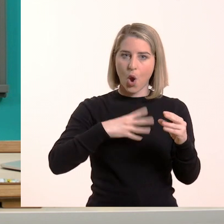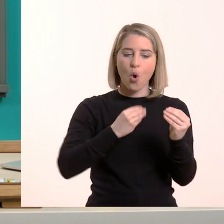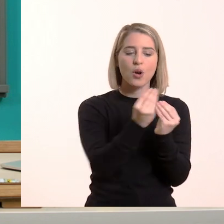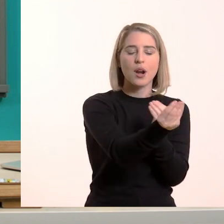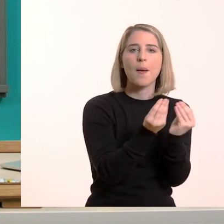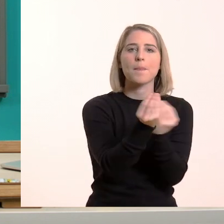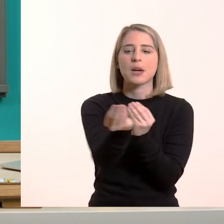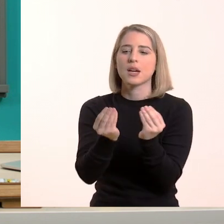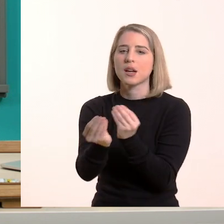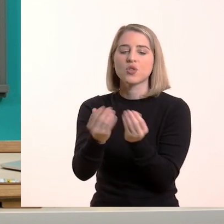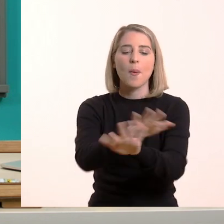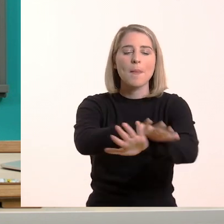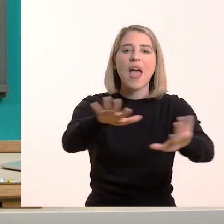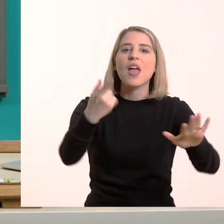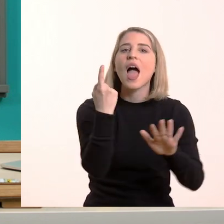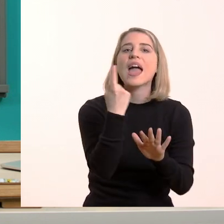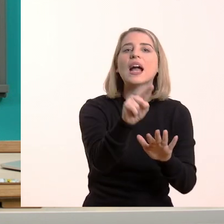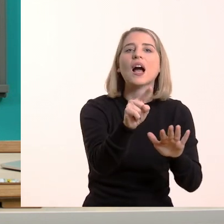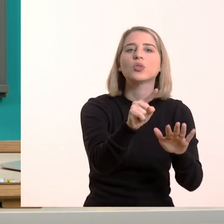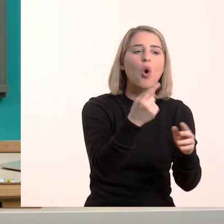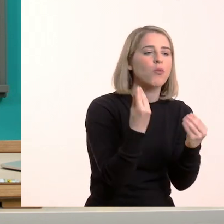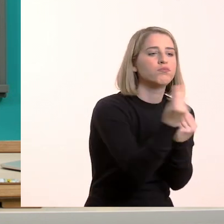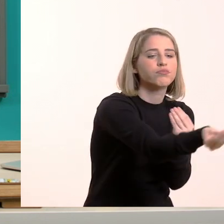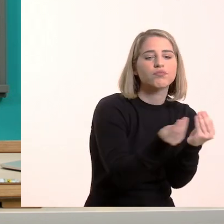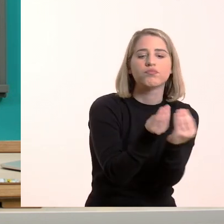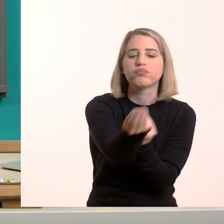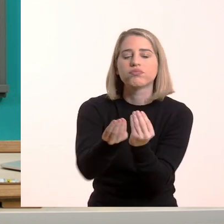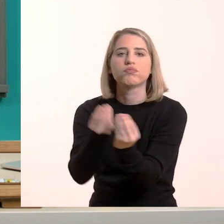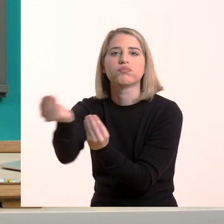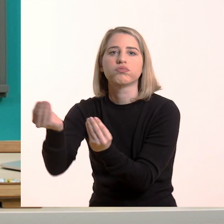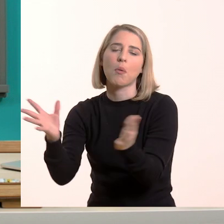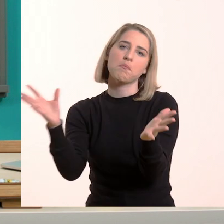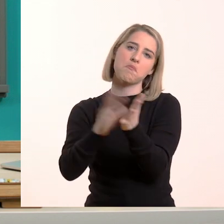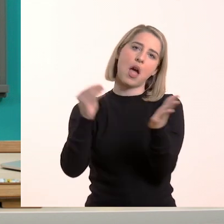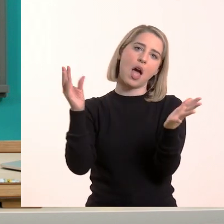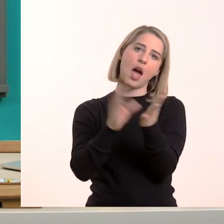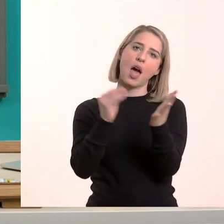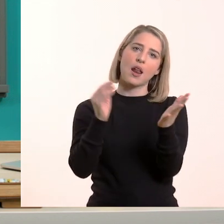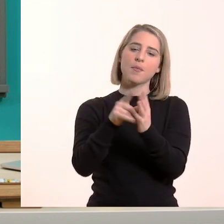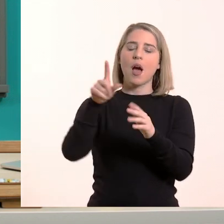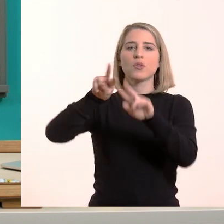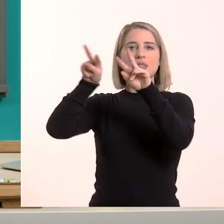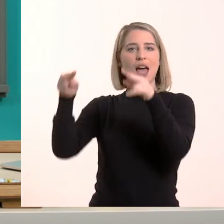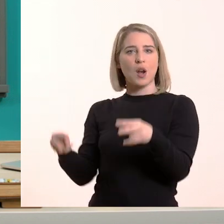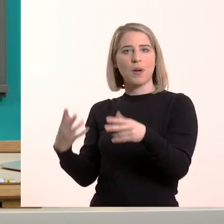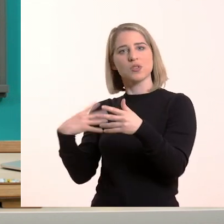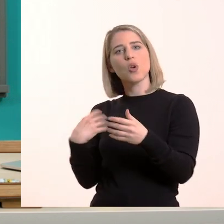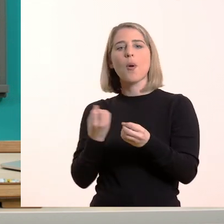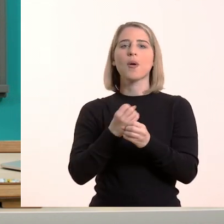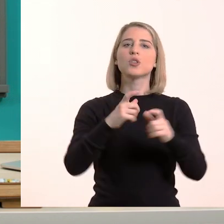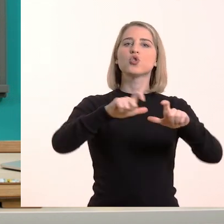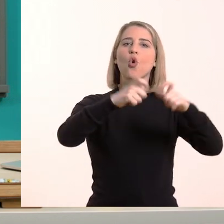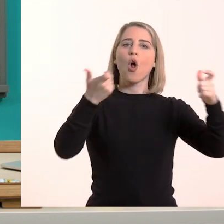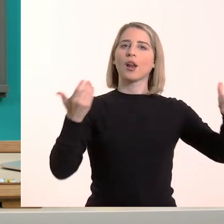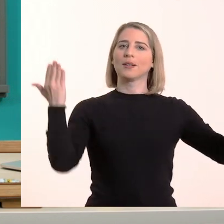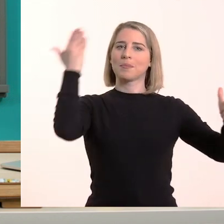παιδιά. Πάει αυτός που έχει το ζαχαροπλαστείο και τις πάει σε ένα σχολείο που υπάρχουν 100 παιδιά και τις μοιράζει. Πόσες θα